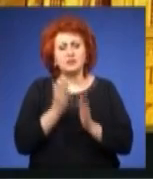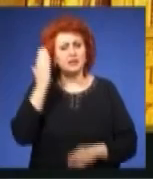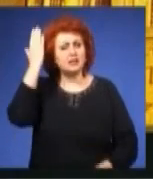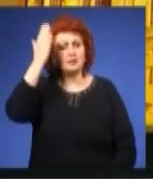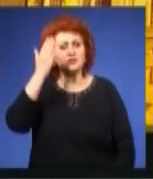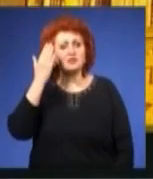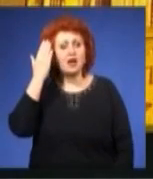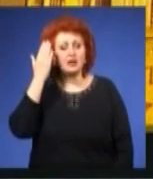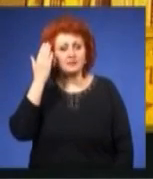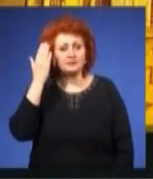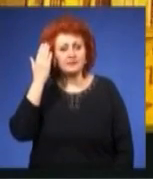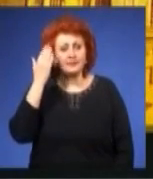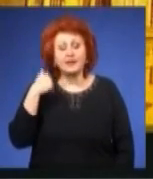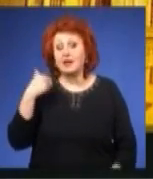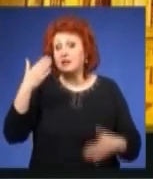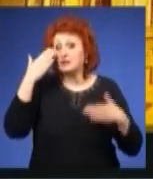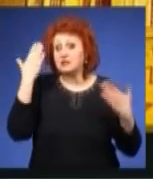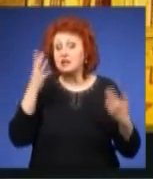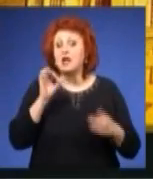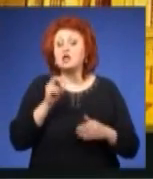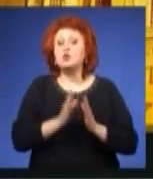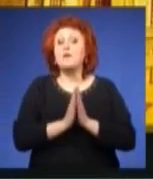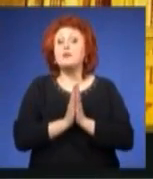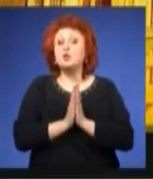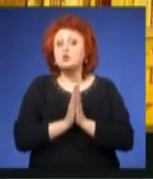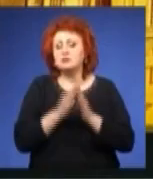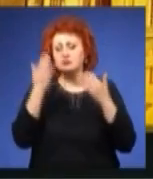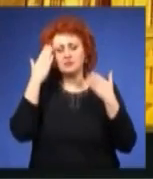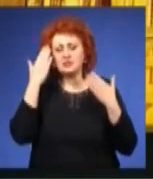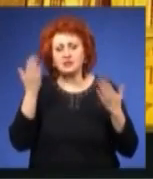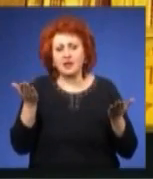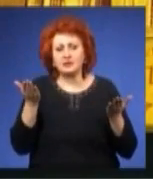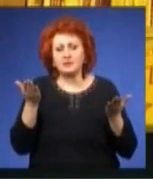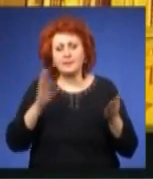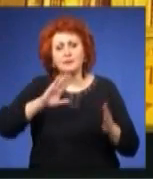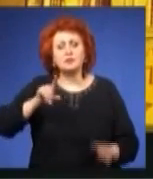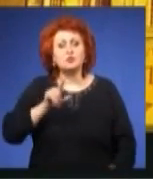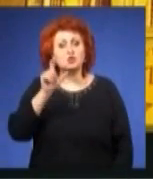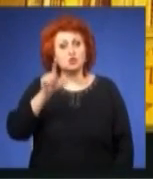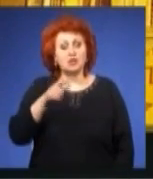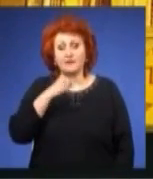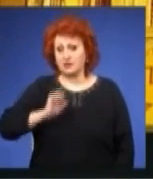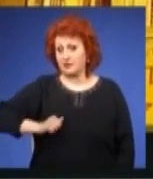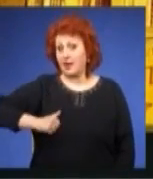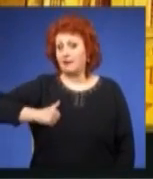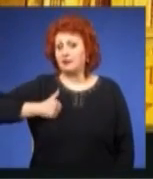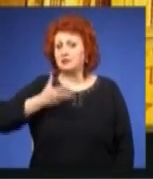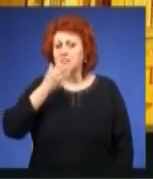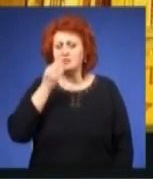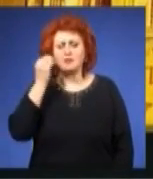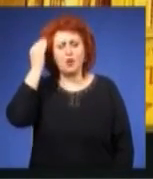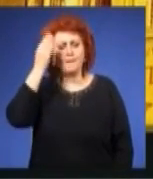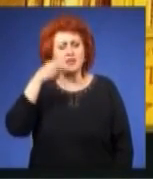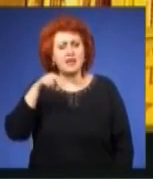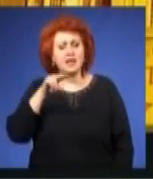или мечтаем о чем-то. «Не знаете, о чем просите?» — «Не знаете, ибо человек в своей гордыне, в